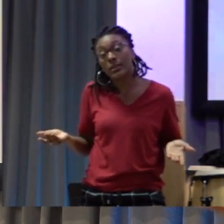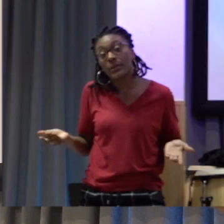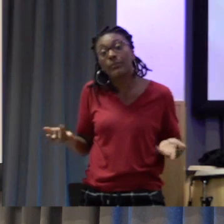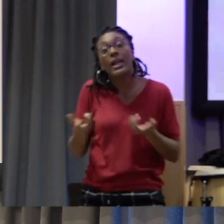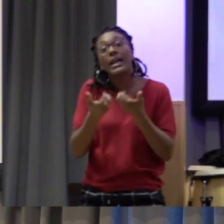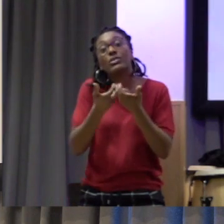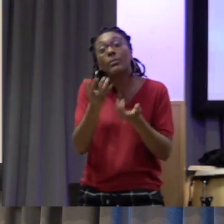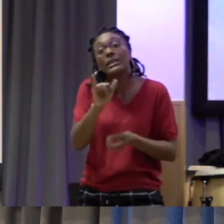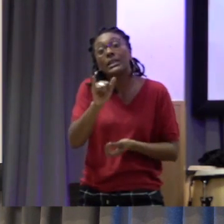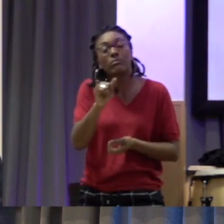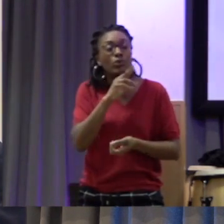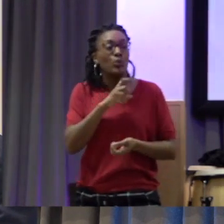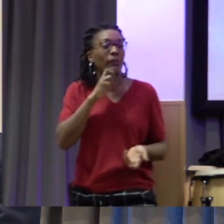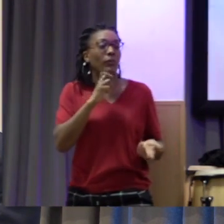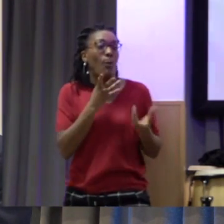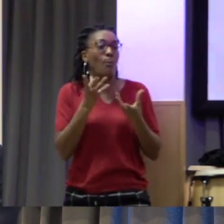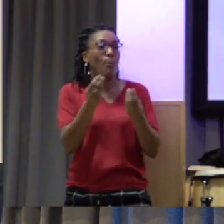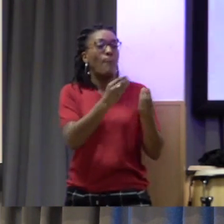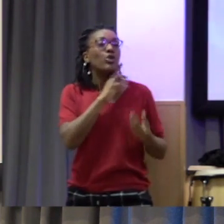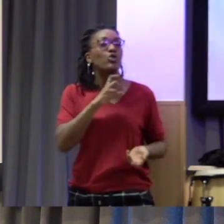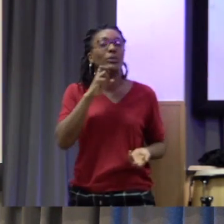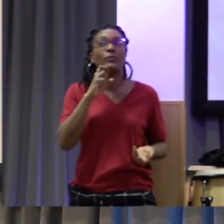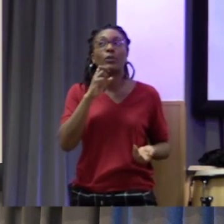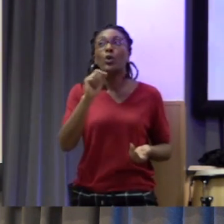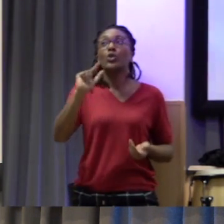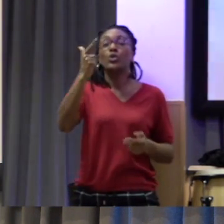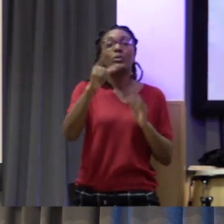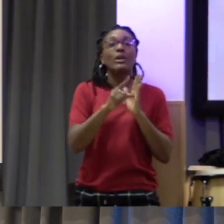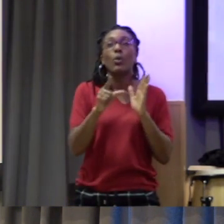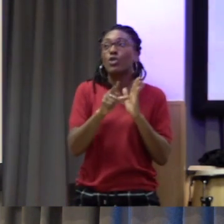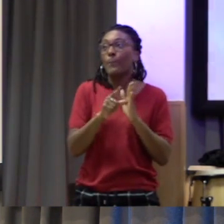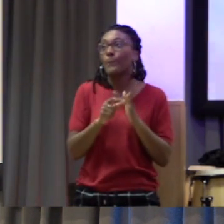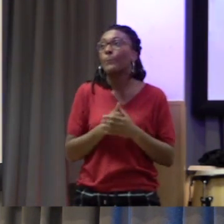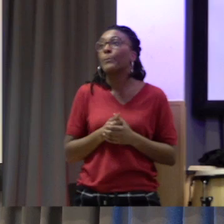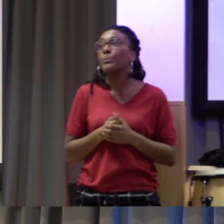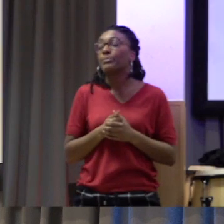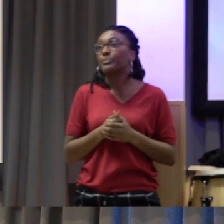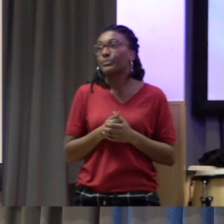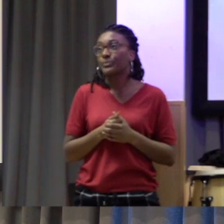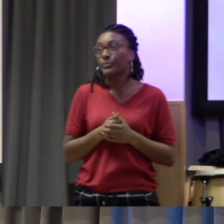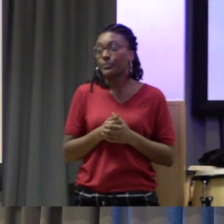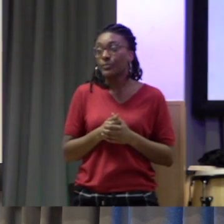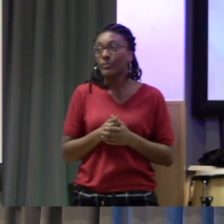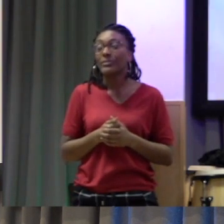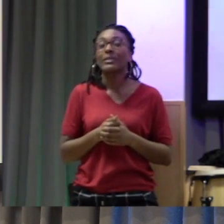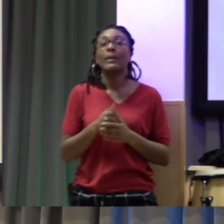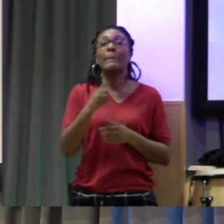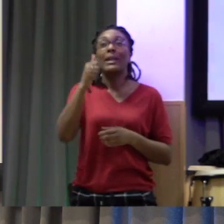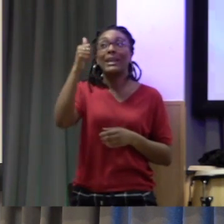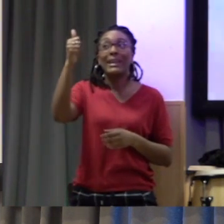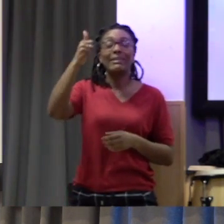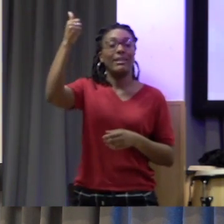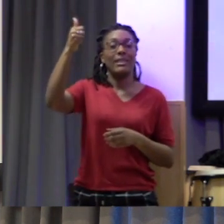aussi le peuple juif. Dans Deutéronome chapitre 7, il est dit, l'Éternel, ton Dieu, t'a